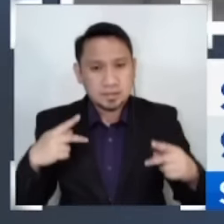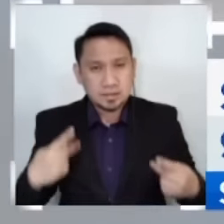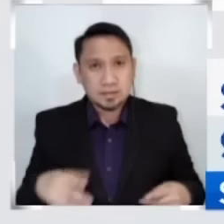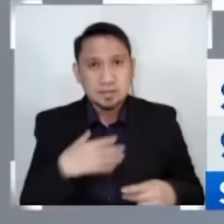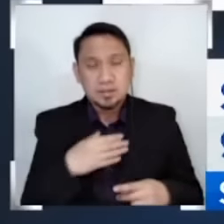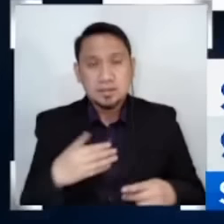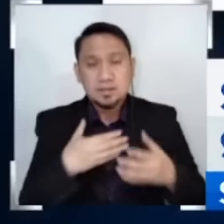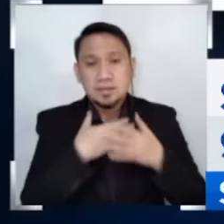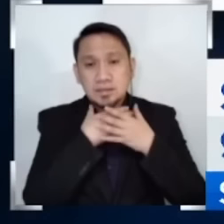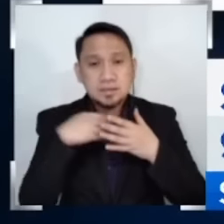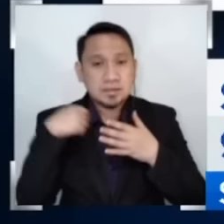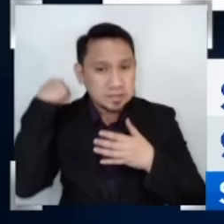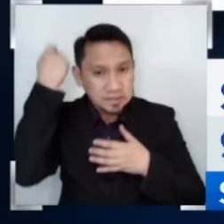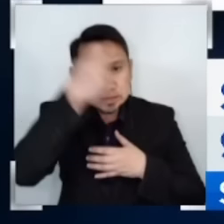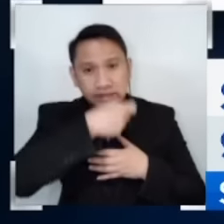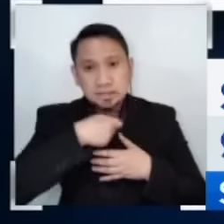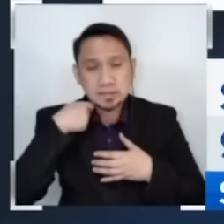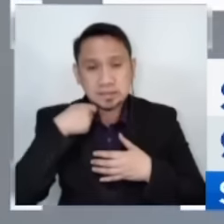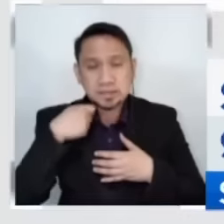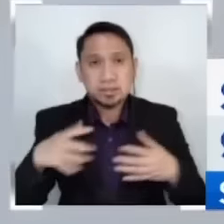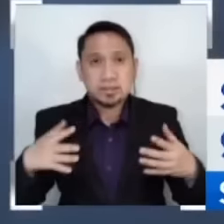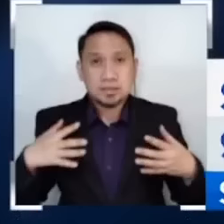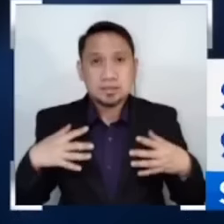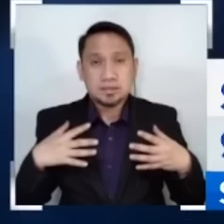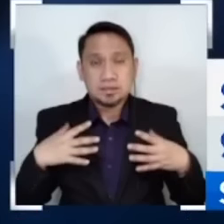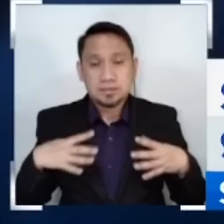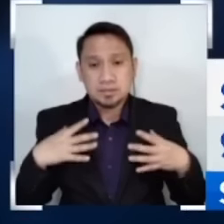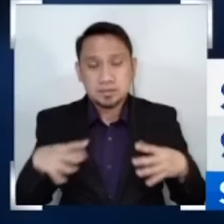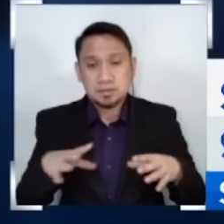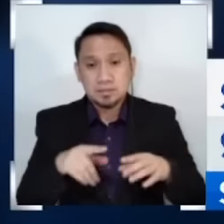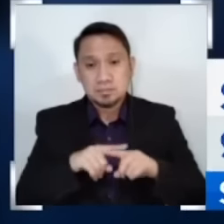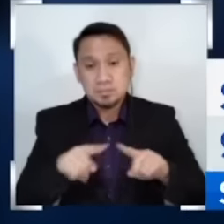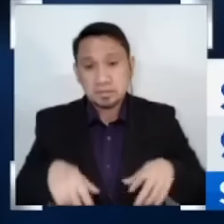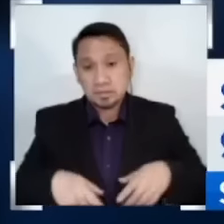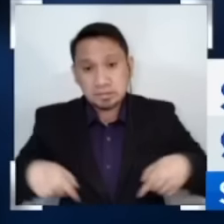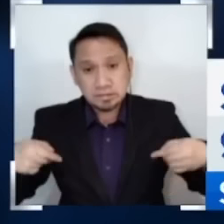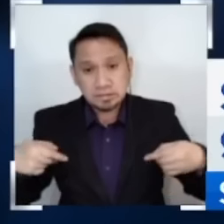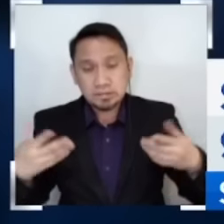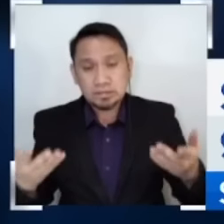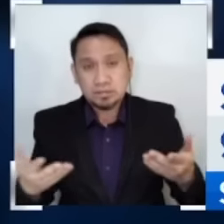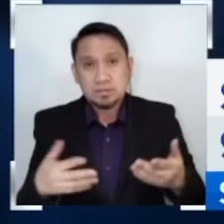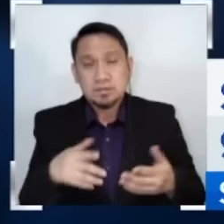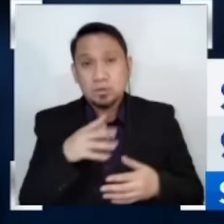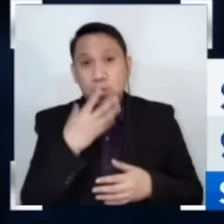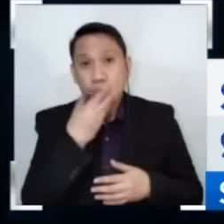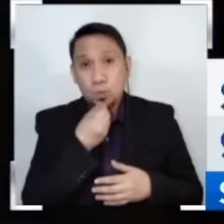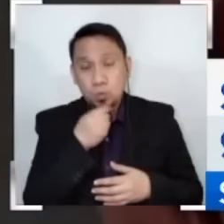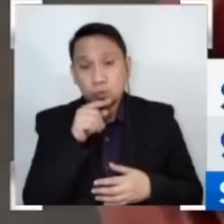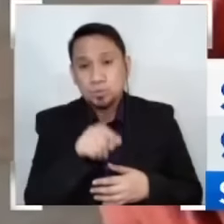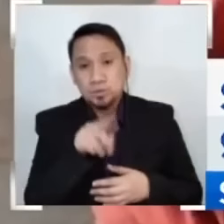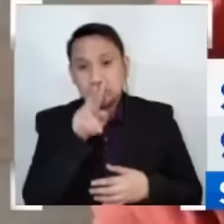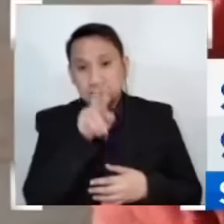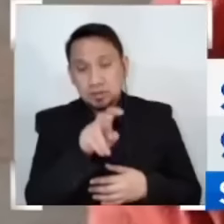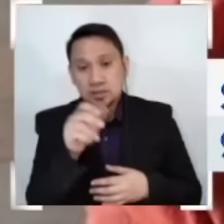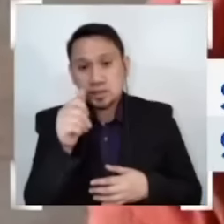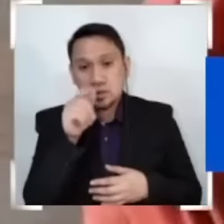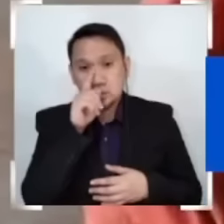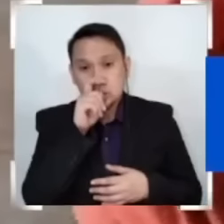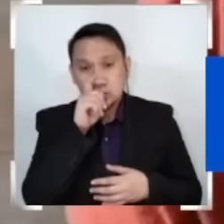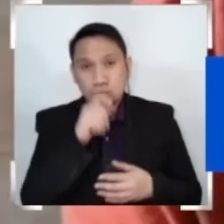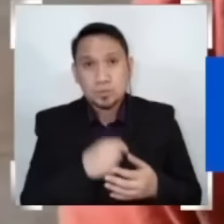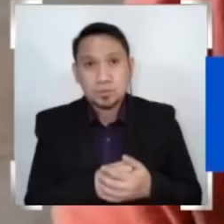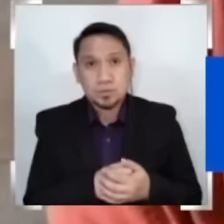charger. May damit pero walang suot na underwear. Ang saksi sa krimen, mismong ang 10 taong gulang na anak ng biktima. So, nakita na lang kung yun ang sinasakal